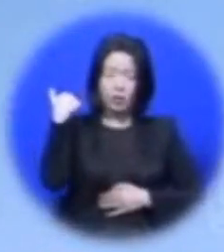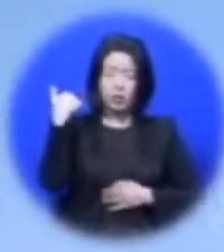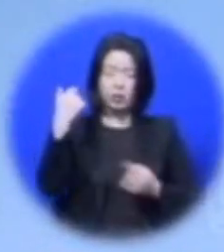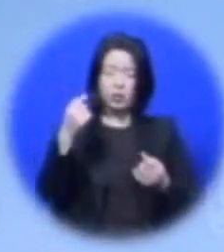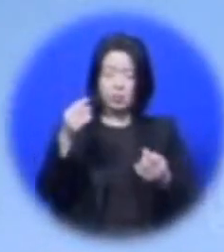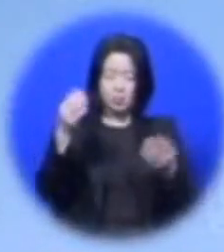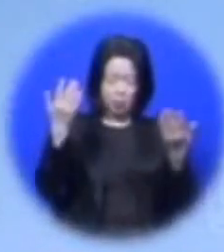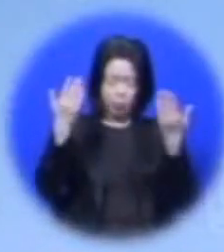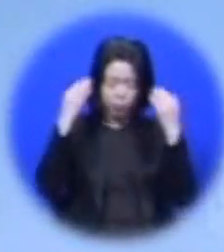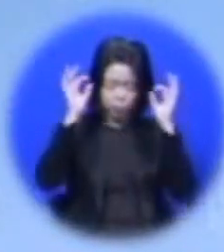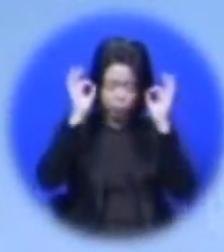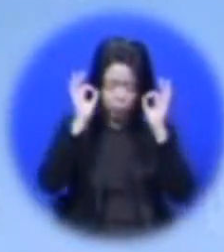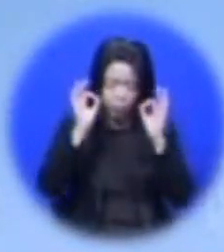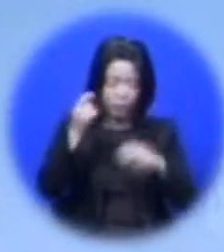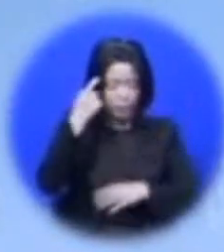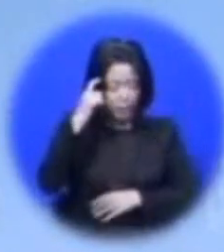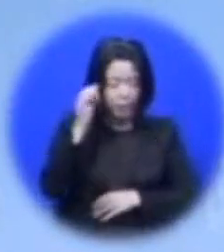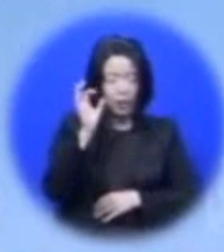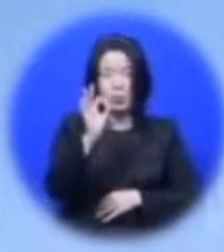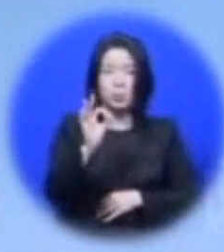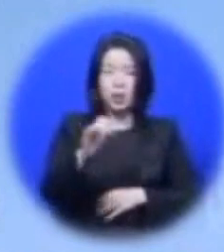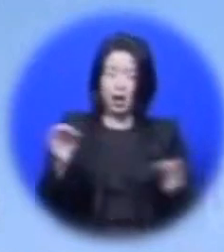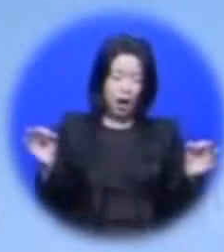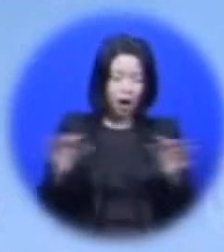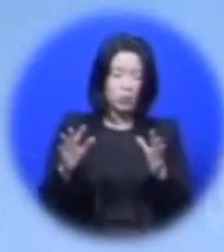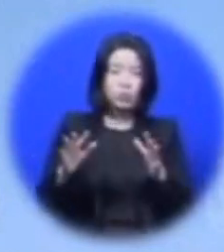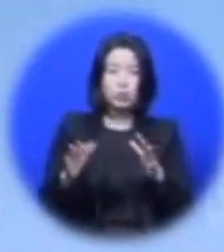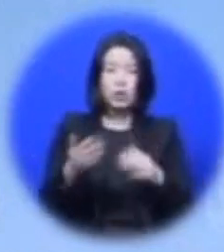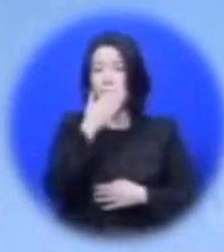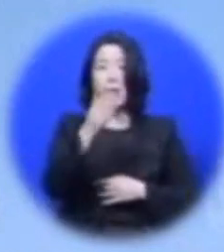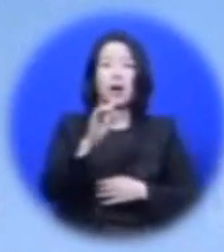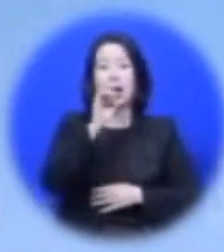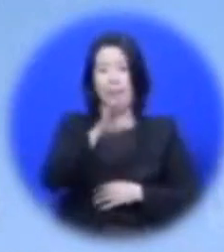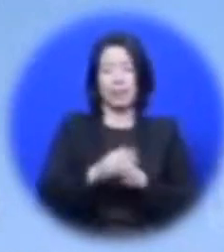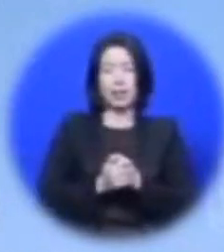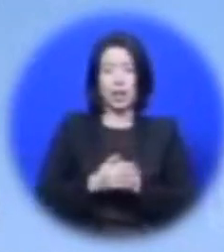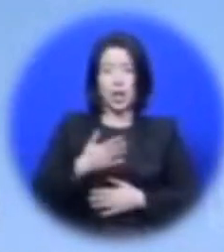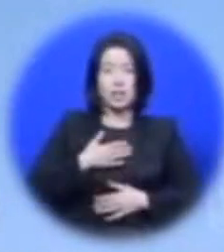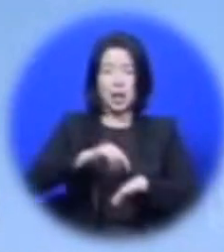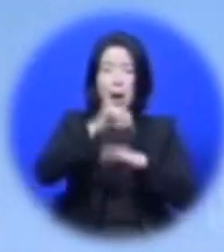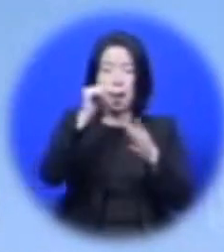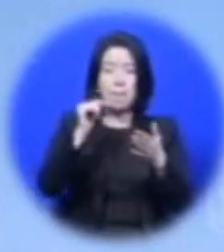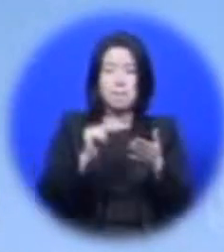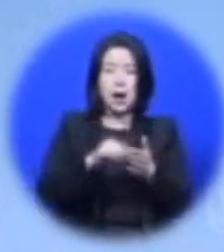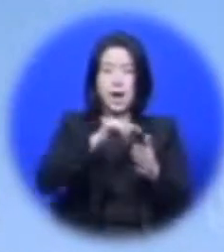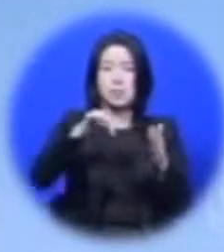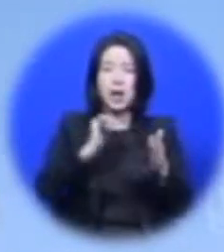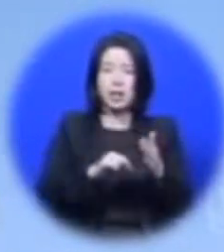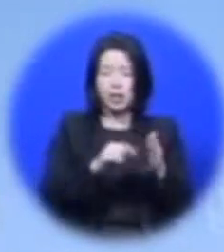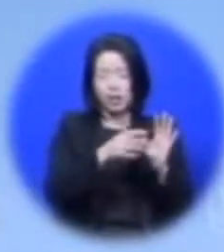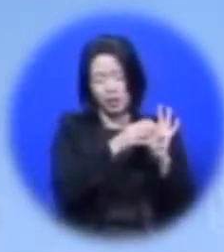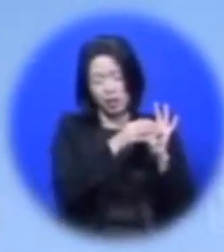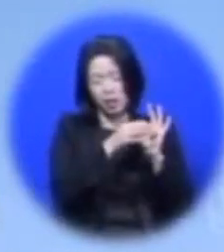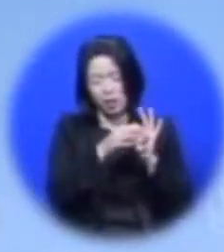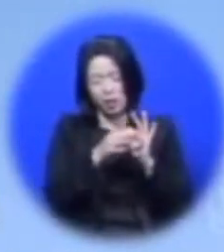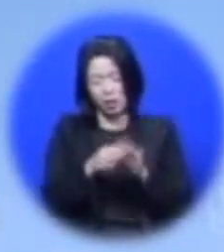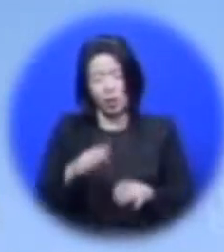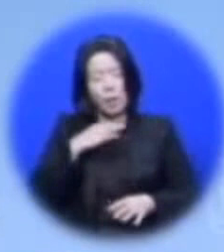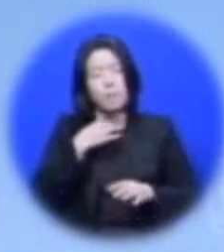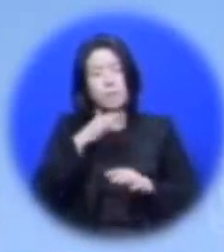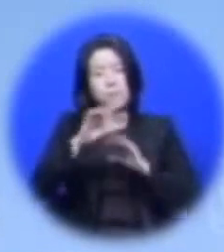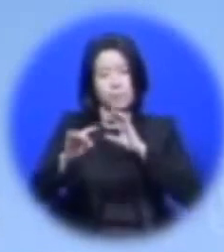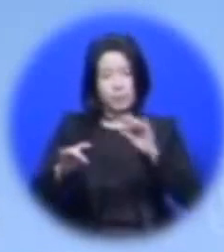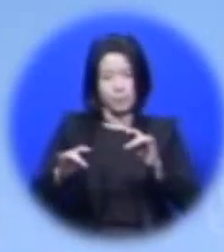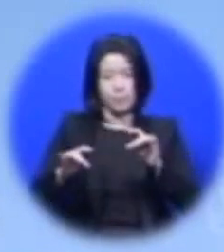돌아보니까 이건 어느 한순간에 된 일이 아닙니다. 제 마음 안에 끊임없는 갈망이 있었어요.